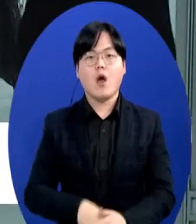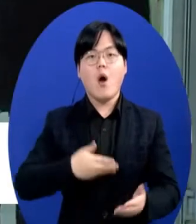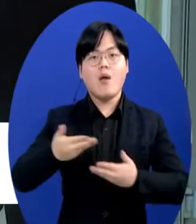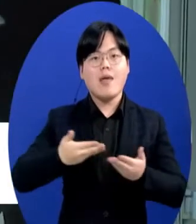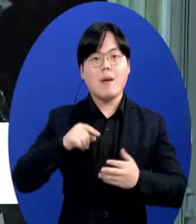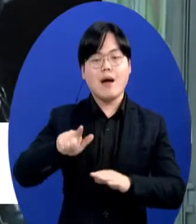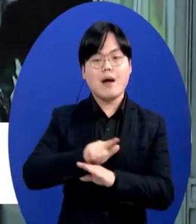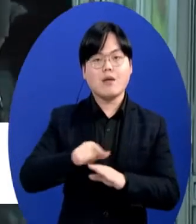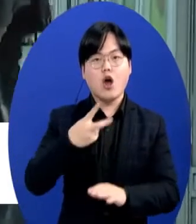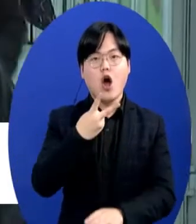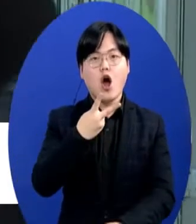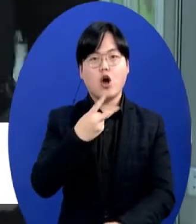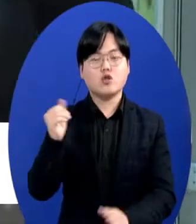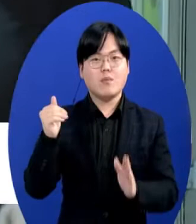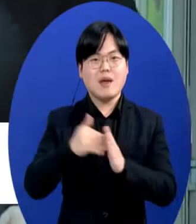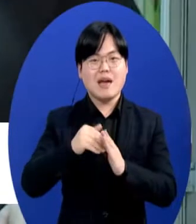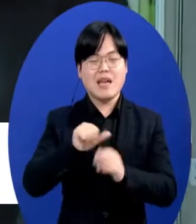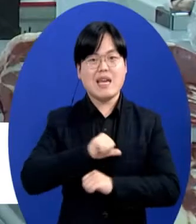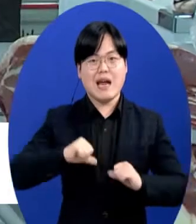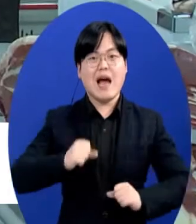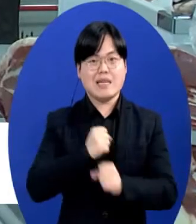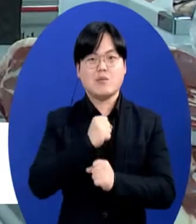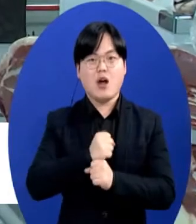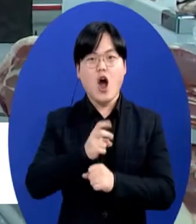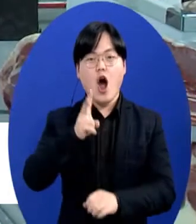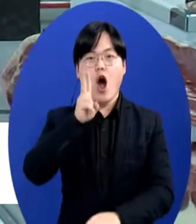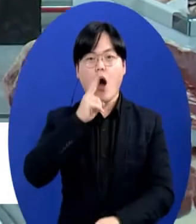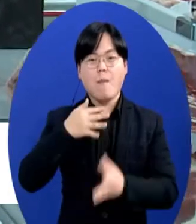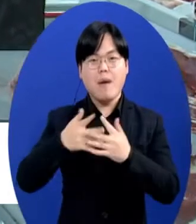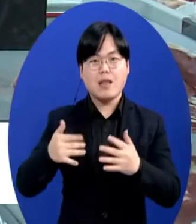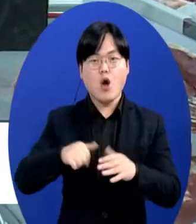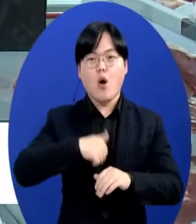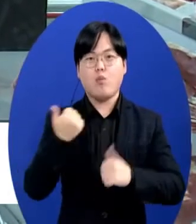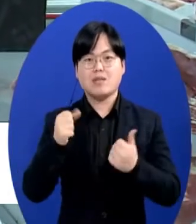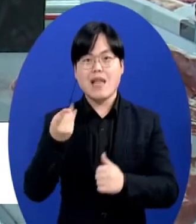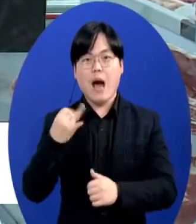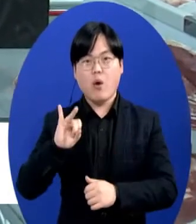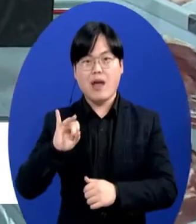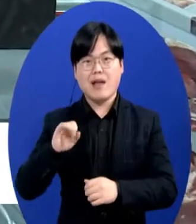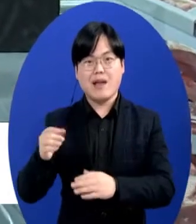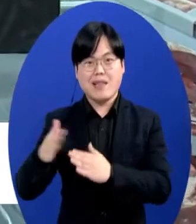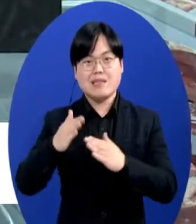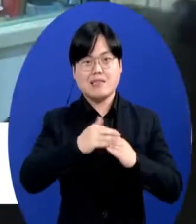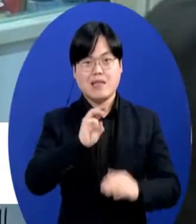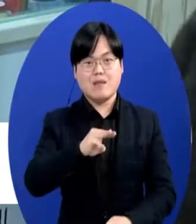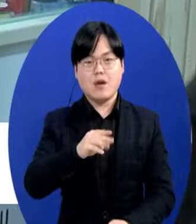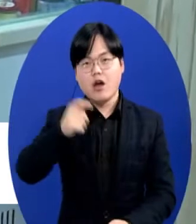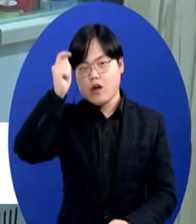салбарт нийтдээ 200 мянган орчим мэргэ ажилладаг. Цар тахлын энэ үед хүнснээс бусад зарим худалдаа үйлчилгээг хязгаарласан. Тиймээс талбай